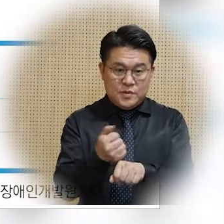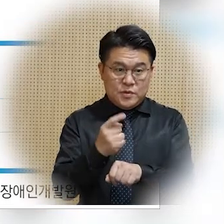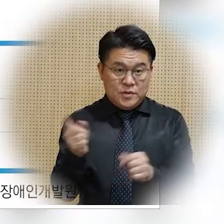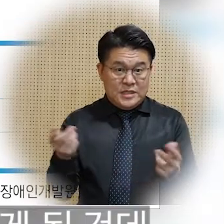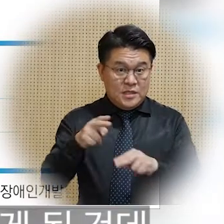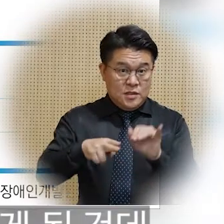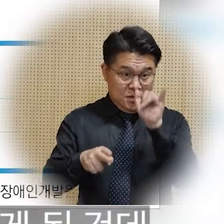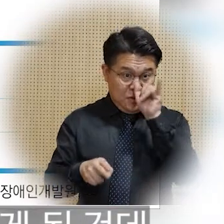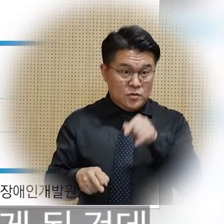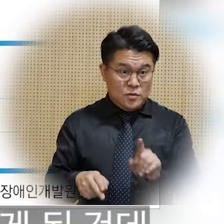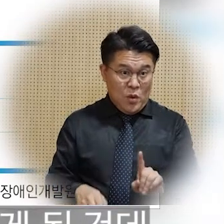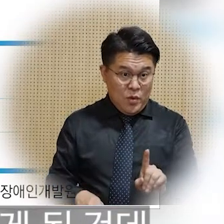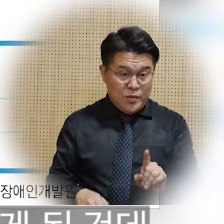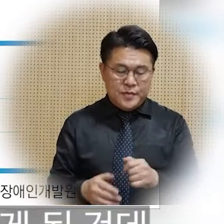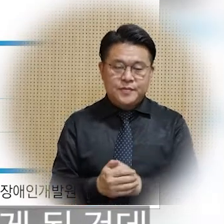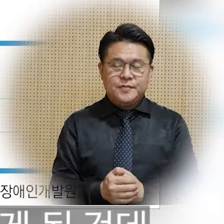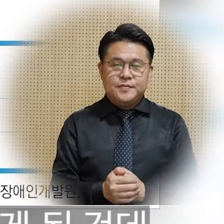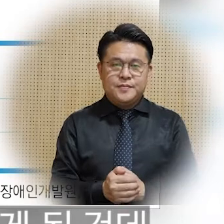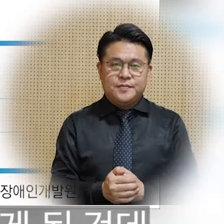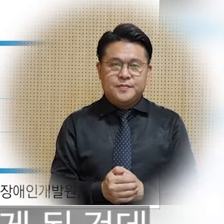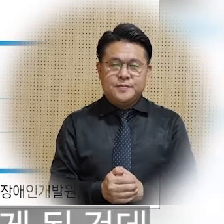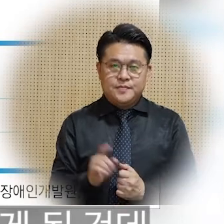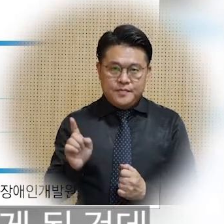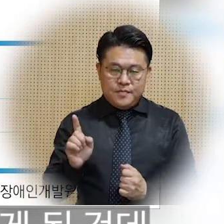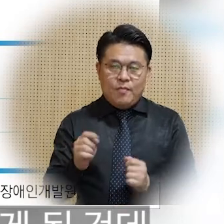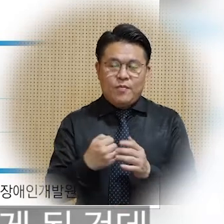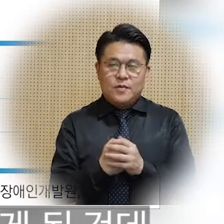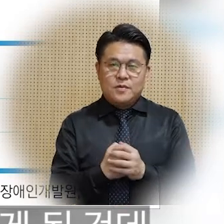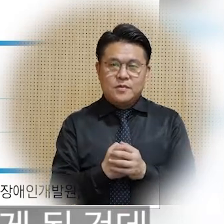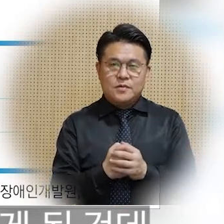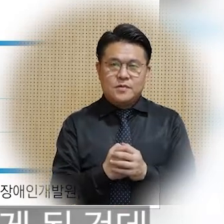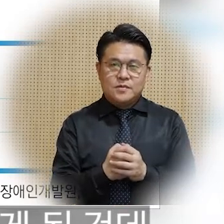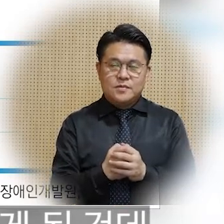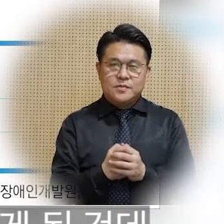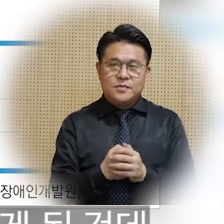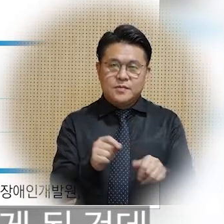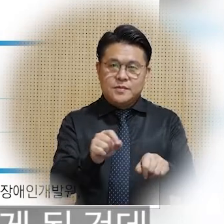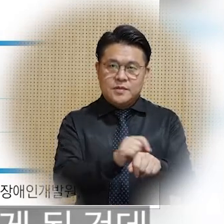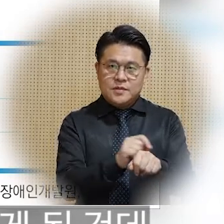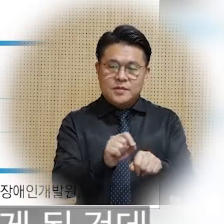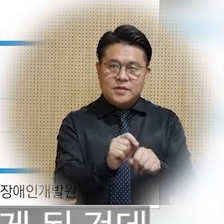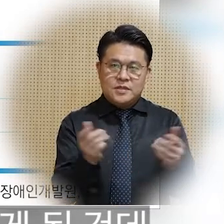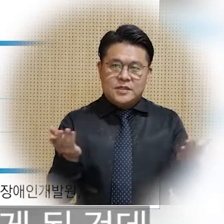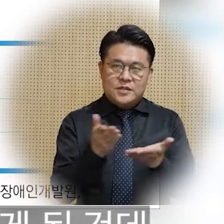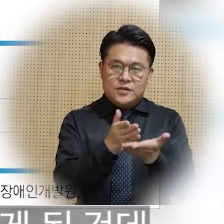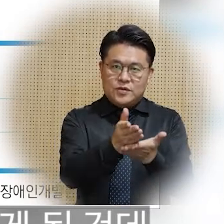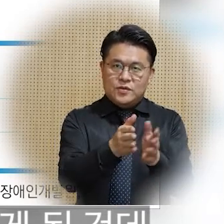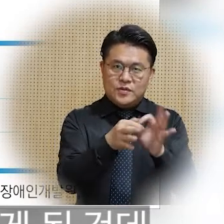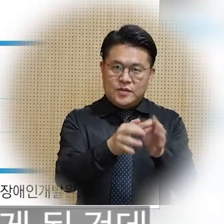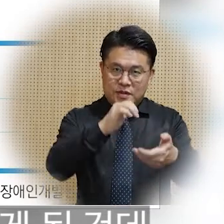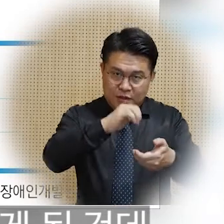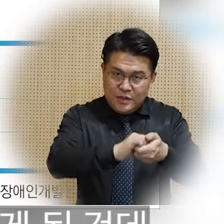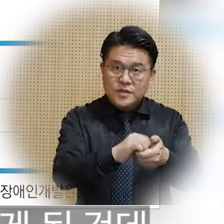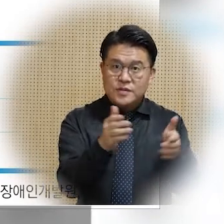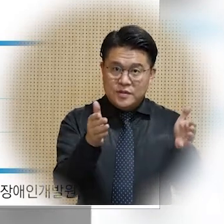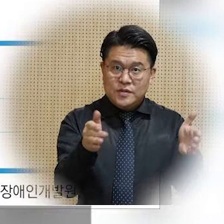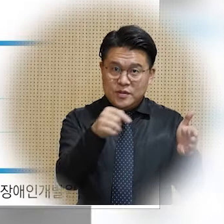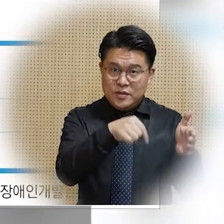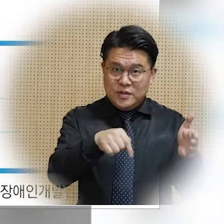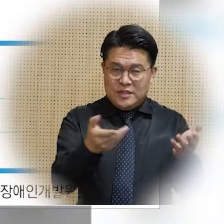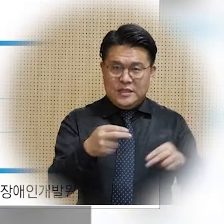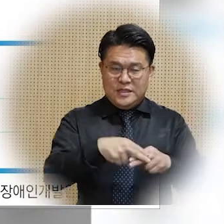게 또 있습니다. 특화형 일자리는 이제 특정 한 직종에 국한을 해가지고 이제 일자리를 만들게 된